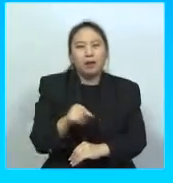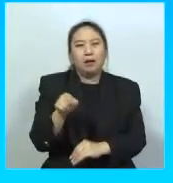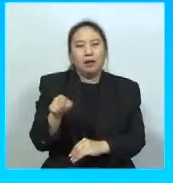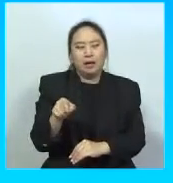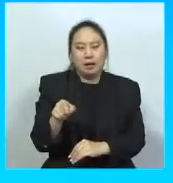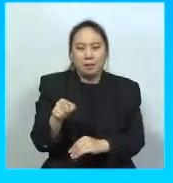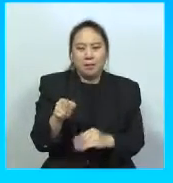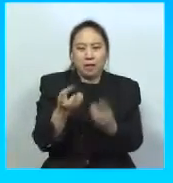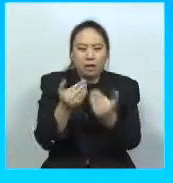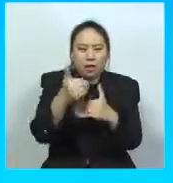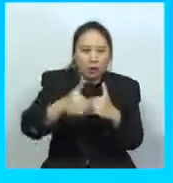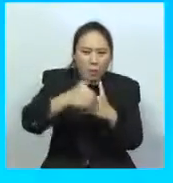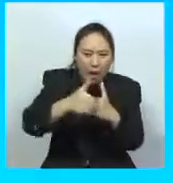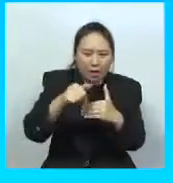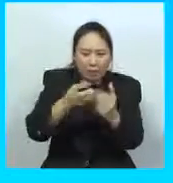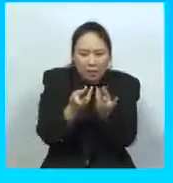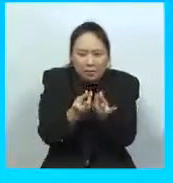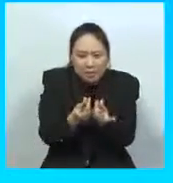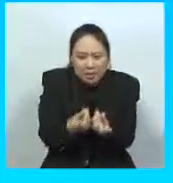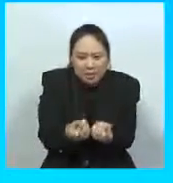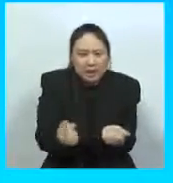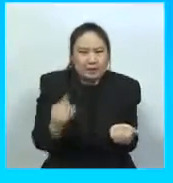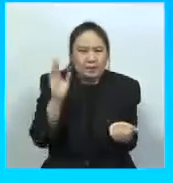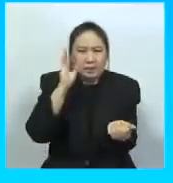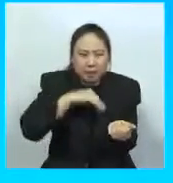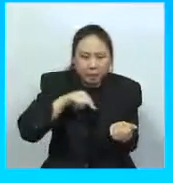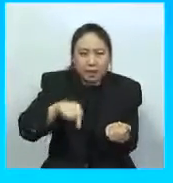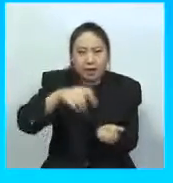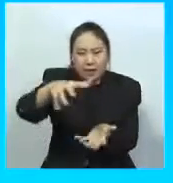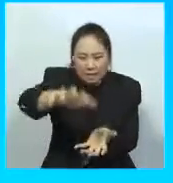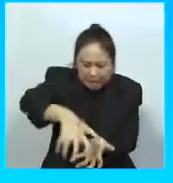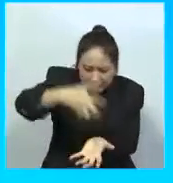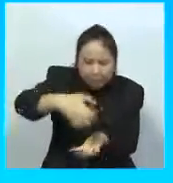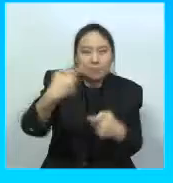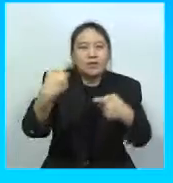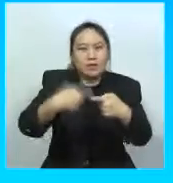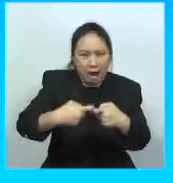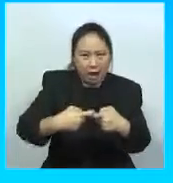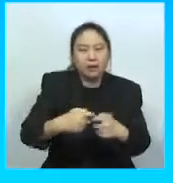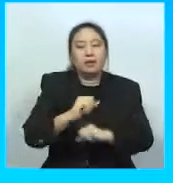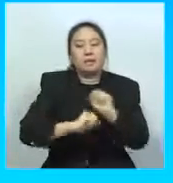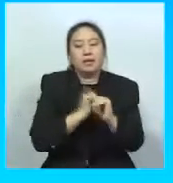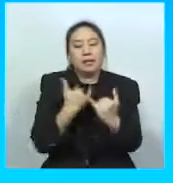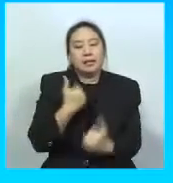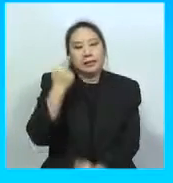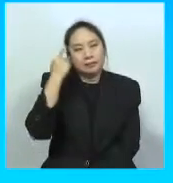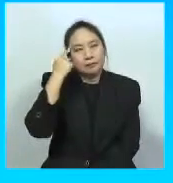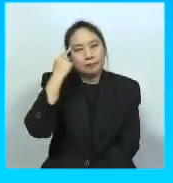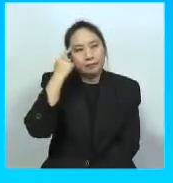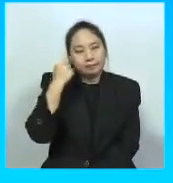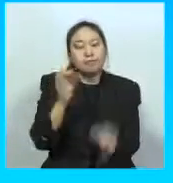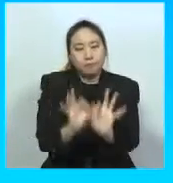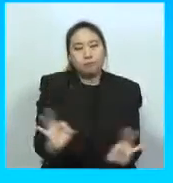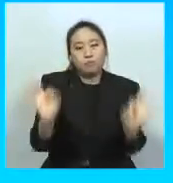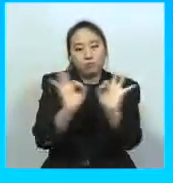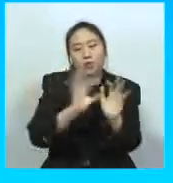เป็นว่ามันย่อยสลายไปกับน้ำแล้วเจ้าหน้าที่ก็เก็บได้ยากปีนี้ถือว่าเราเริ่มที่จะตระหนักมากยิ่งขึ้นแล้วเราก็ให้